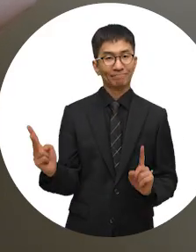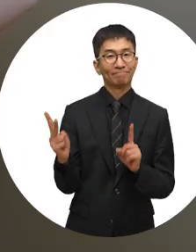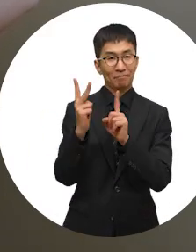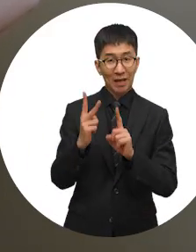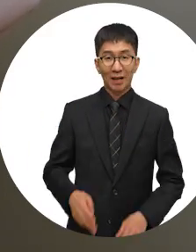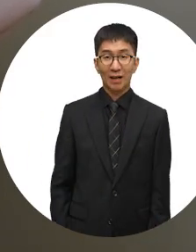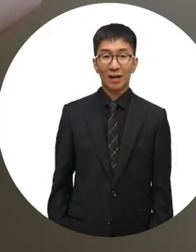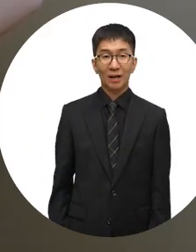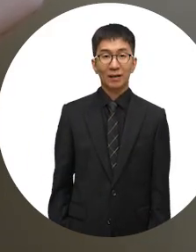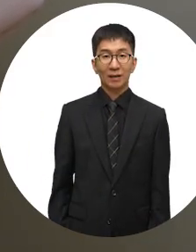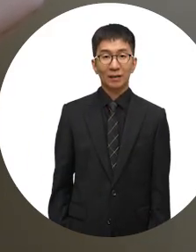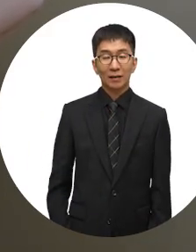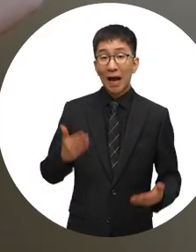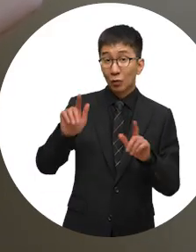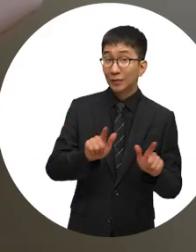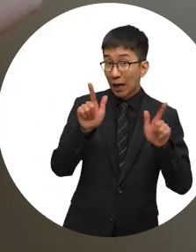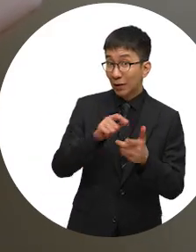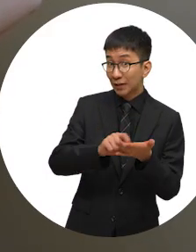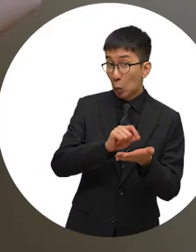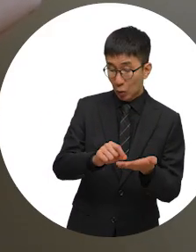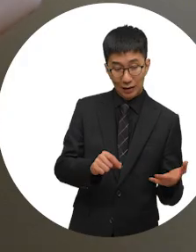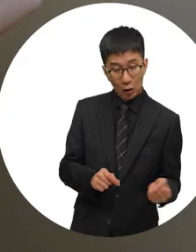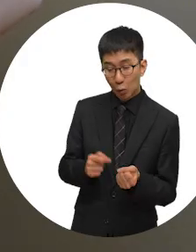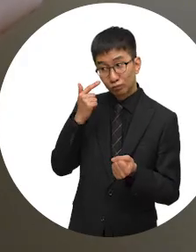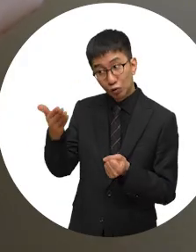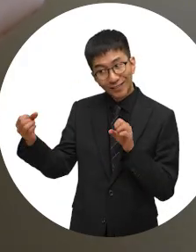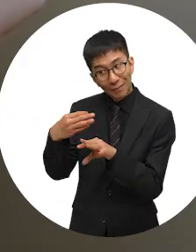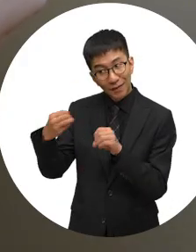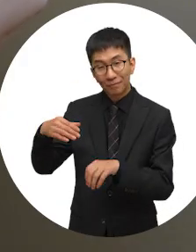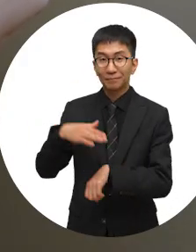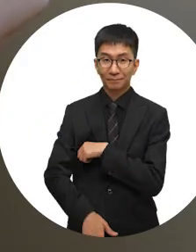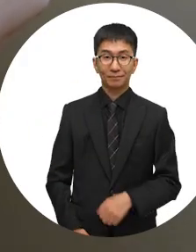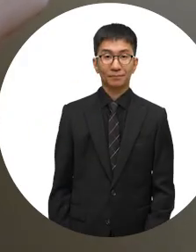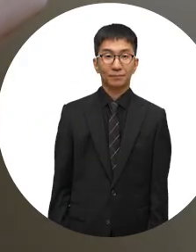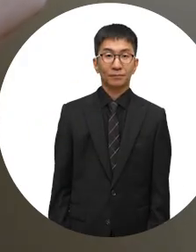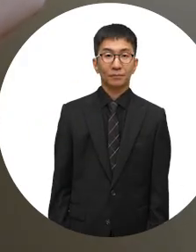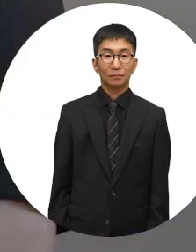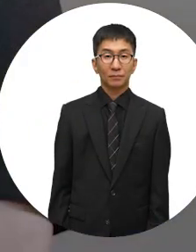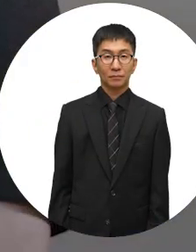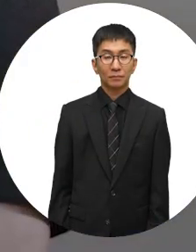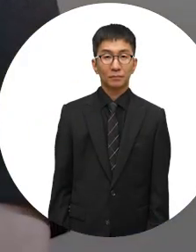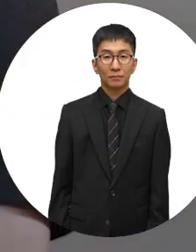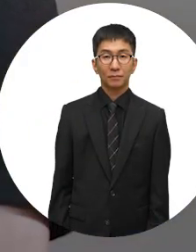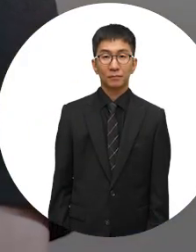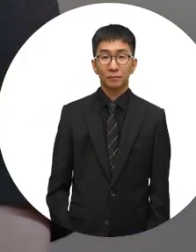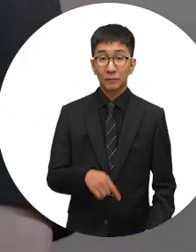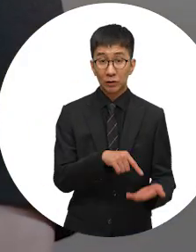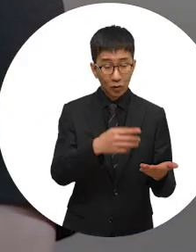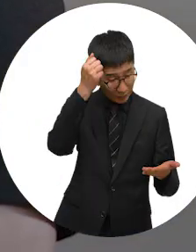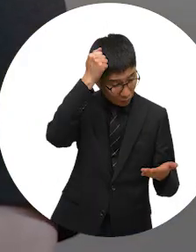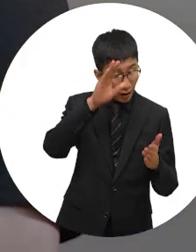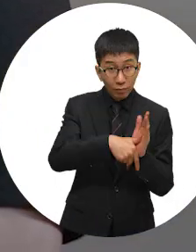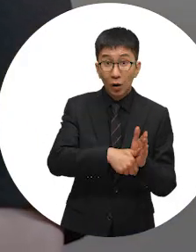방식으로 면접위원 2인 앞에서 본인의 학교생활기록부 기록을 바탕으로 면접 질문을 받게 됩니다. 또한